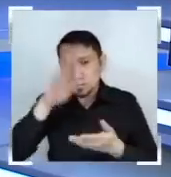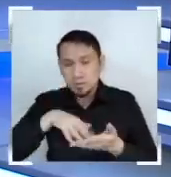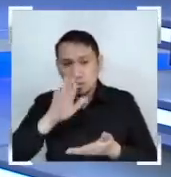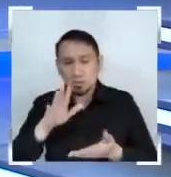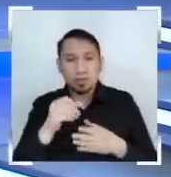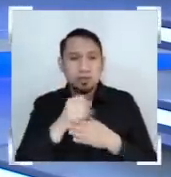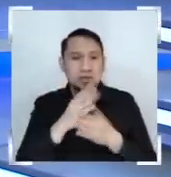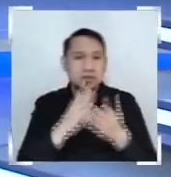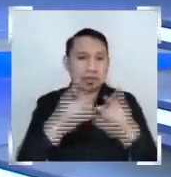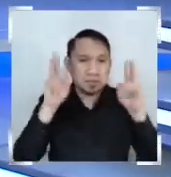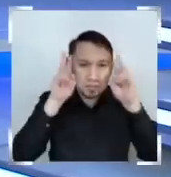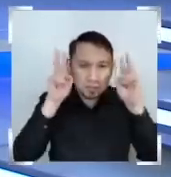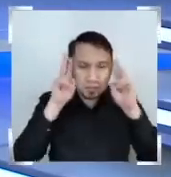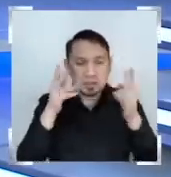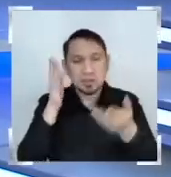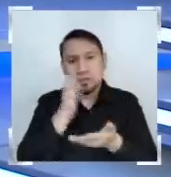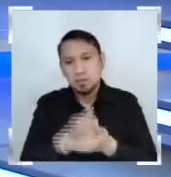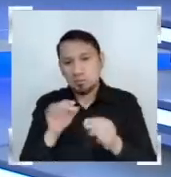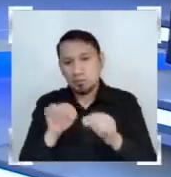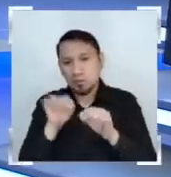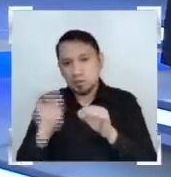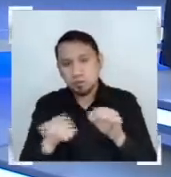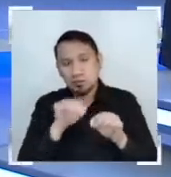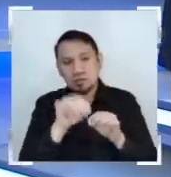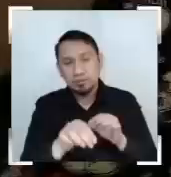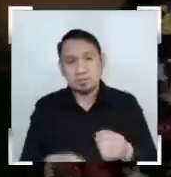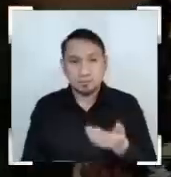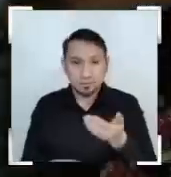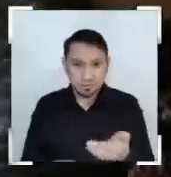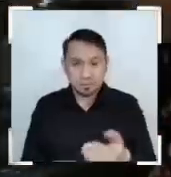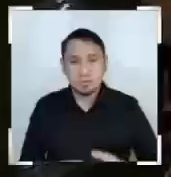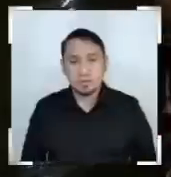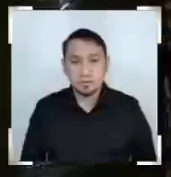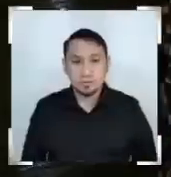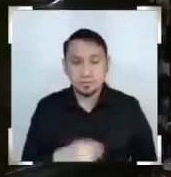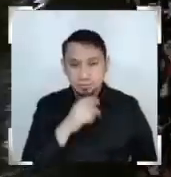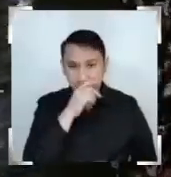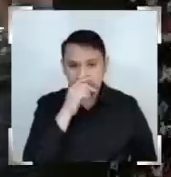tumigil sa pagtatanim. Saksi, si Bernadette Reyes.